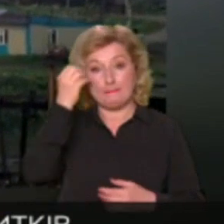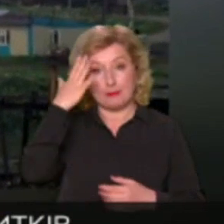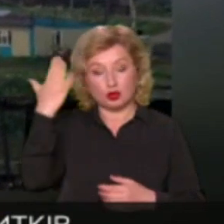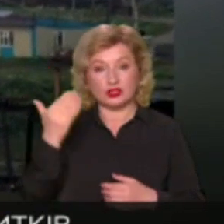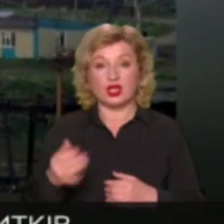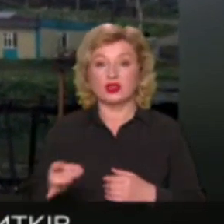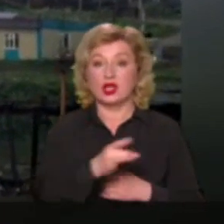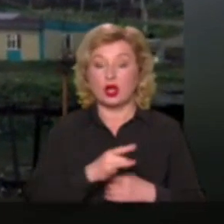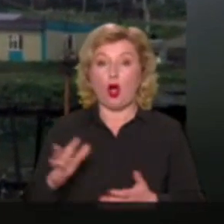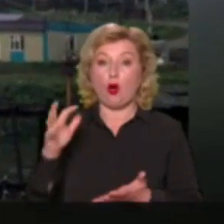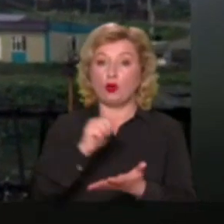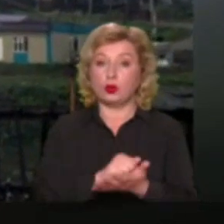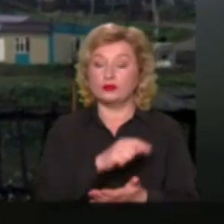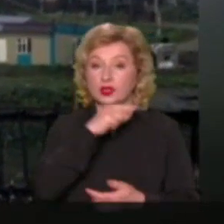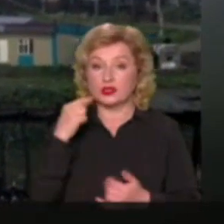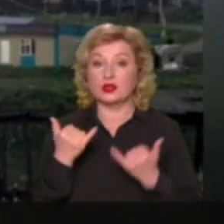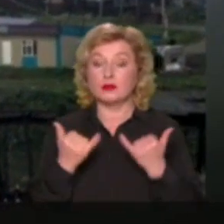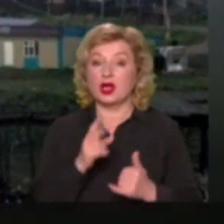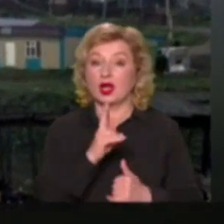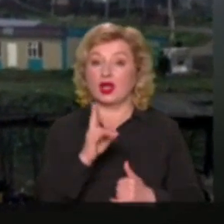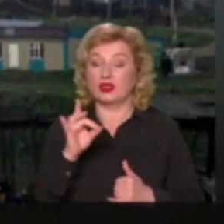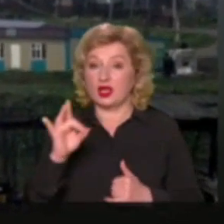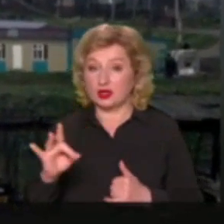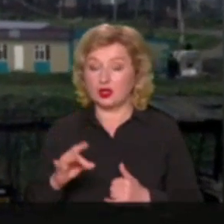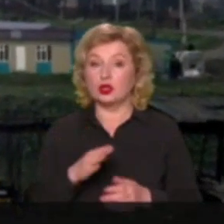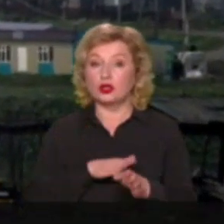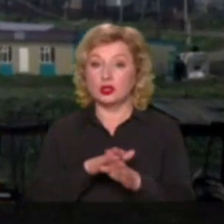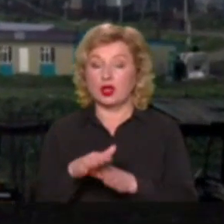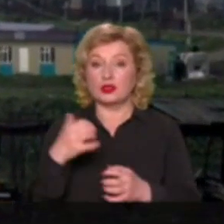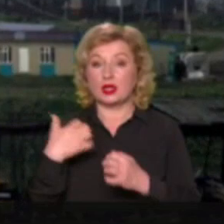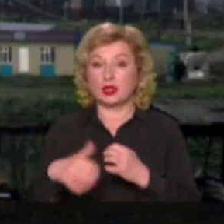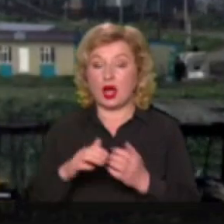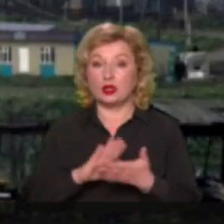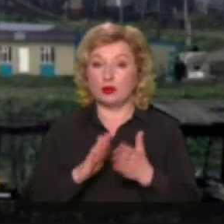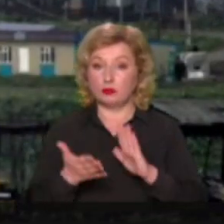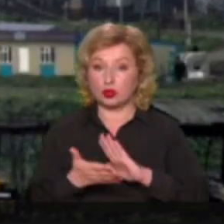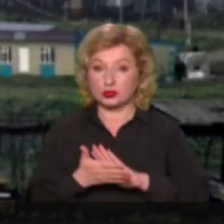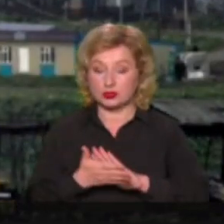території, окуповані Росією. Тепер КНР дотримуватиметься нейтральної позиції, повідомляє Кіодо.